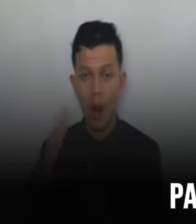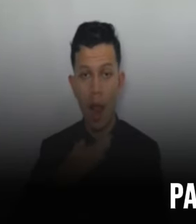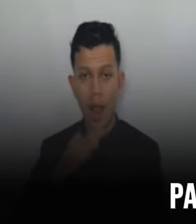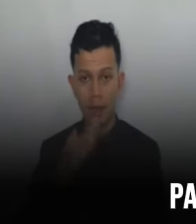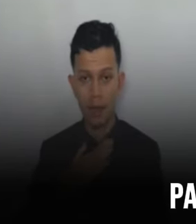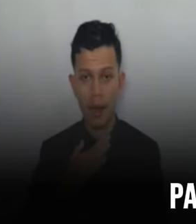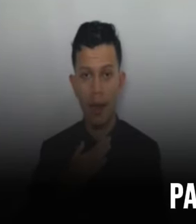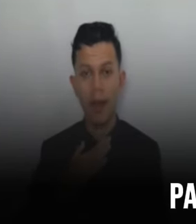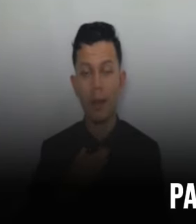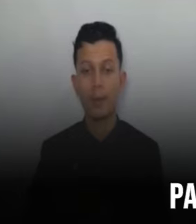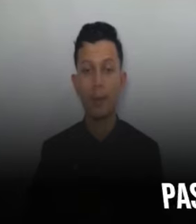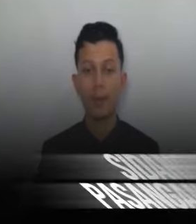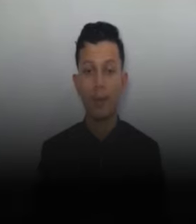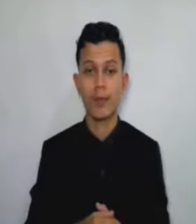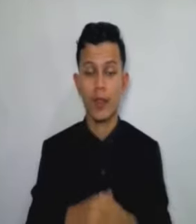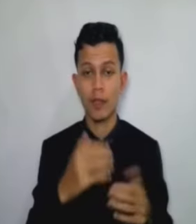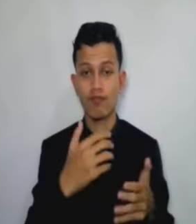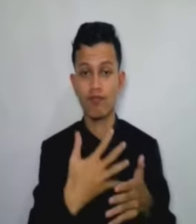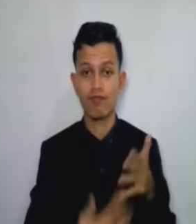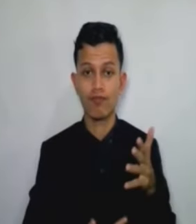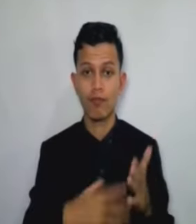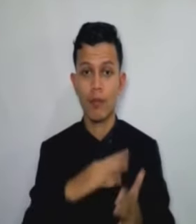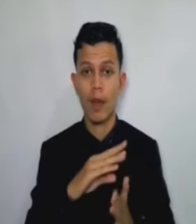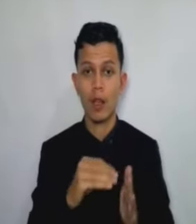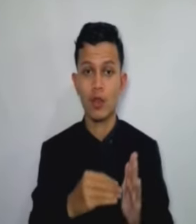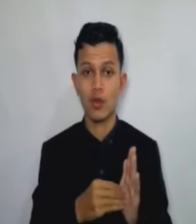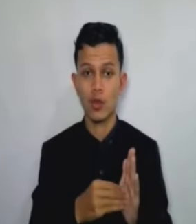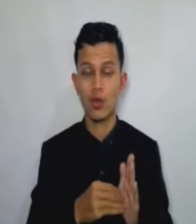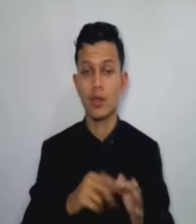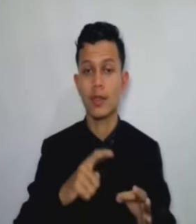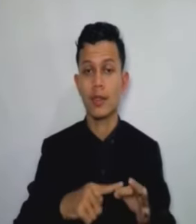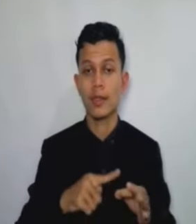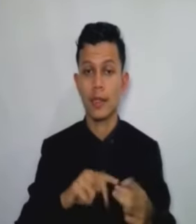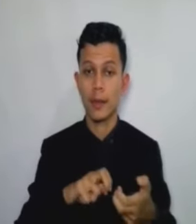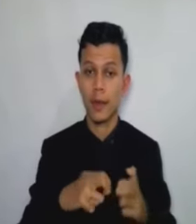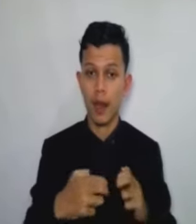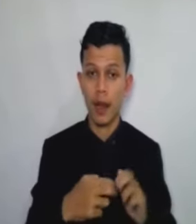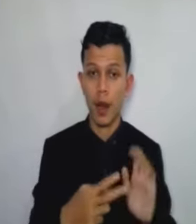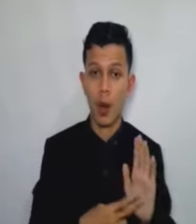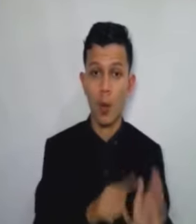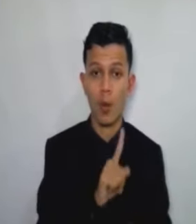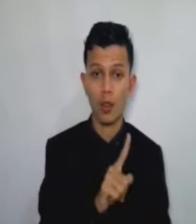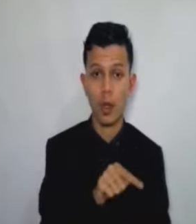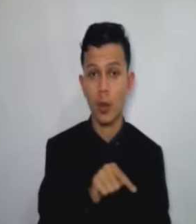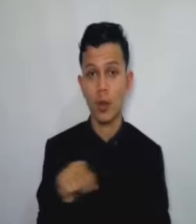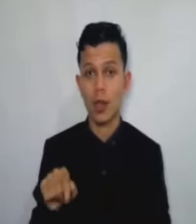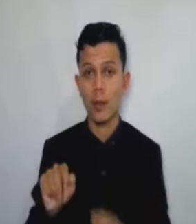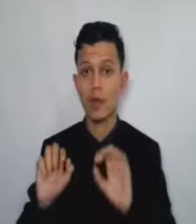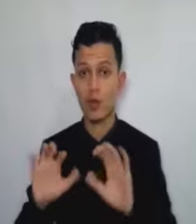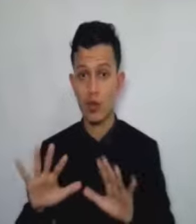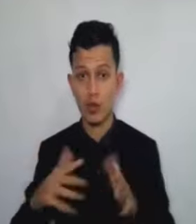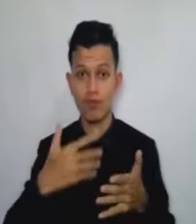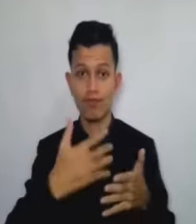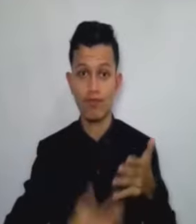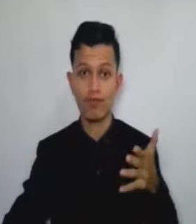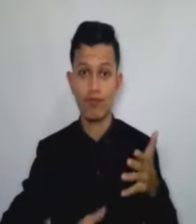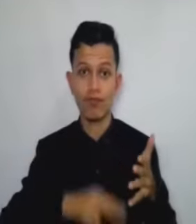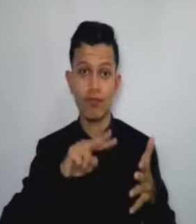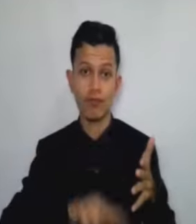berikut, selengkapnya termuat dalam bagian duduk perkara, angka 1 sampai dengan 10 dianggap diucapkan.